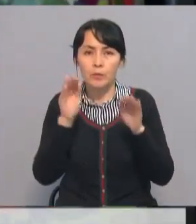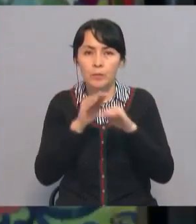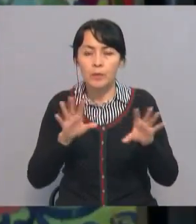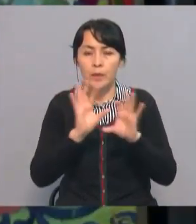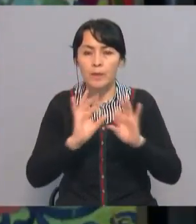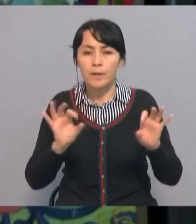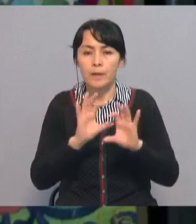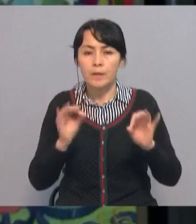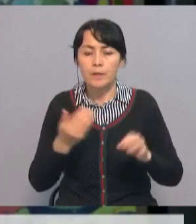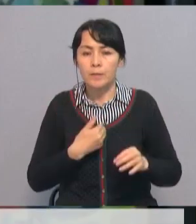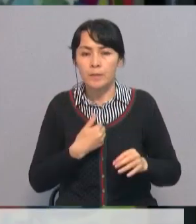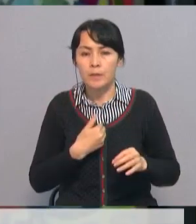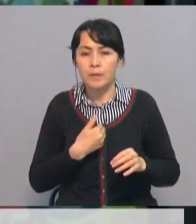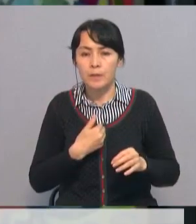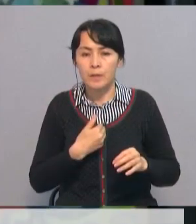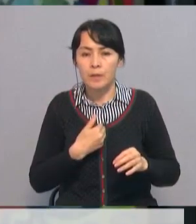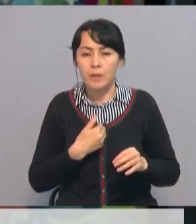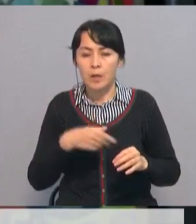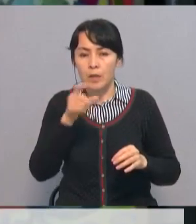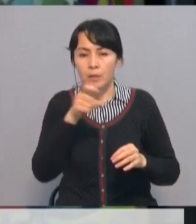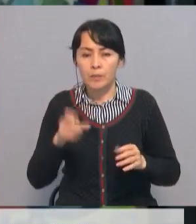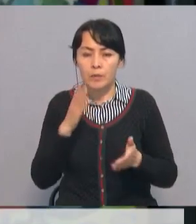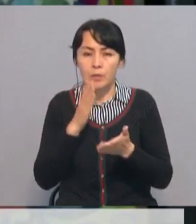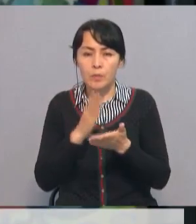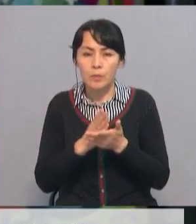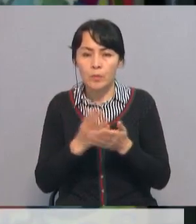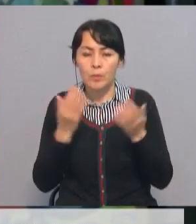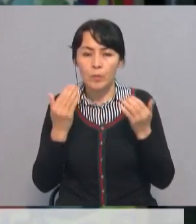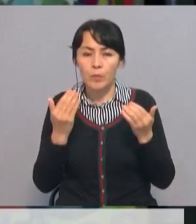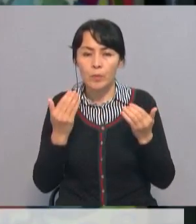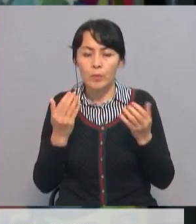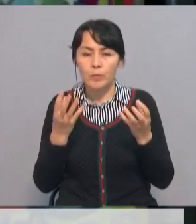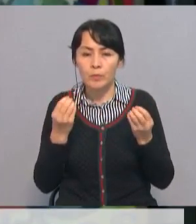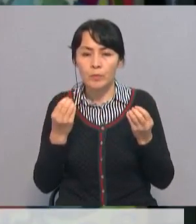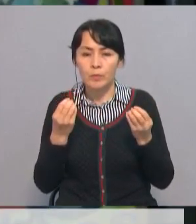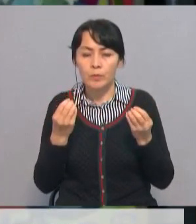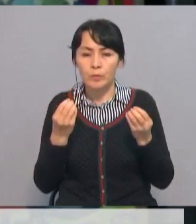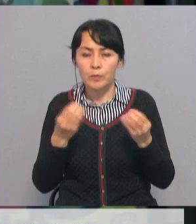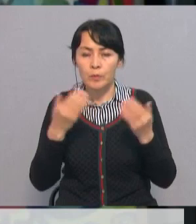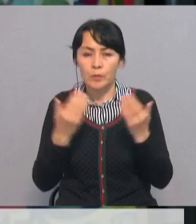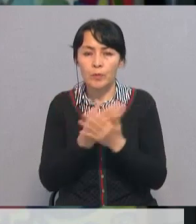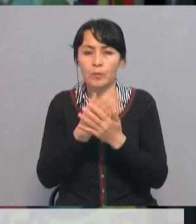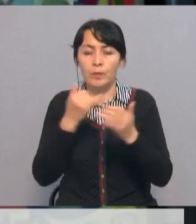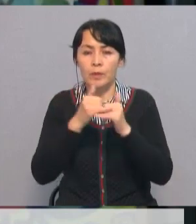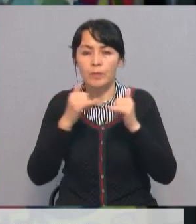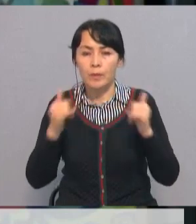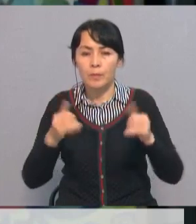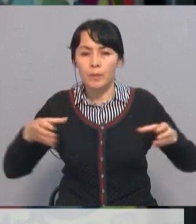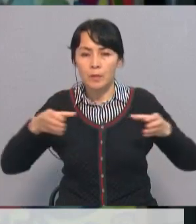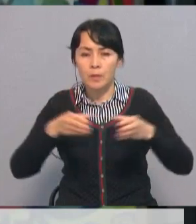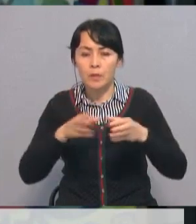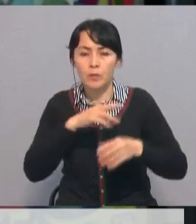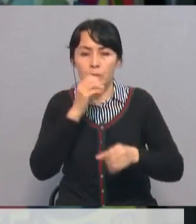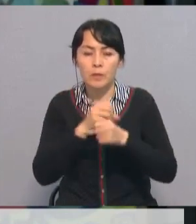насихат. Артхаб Аманатта бізде резиденттеріміз бар. Ол резиденттер дегеніміз жаңағы креативный индустрияның саласында